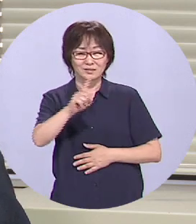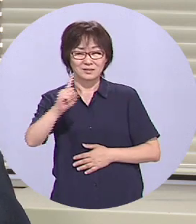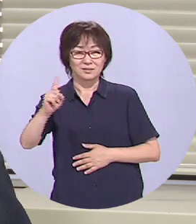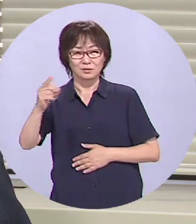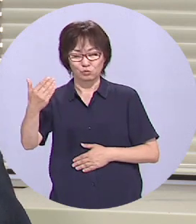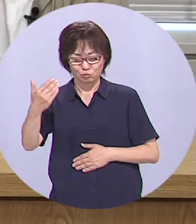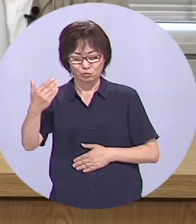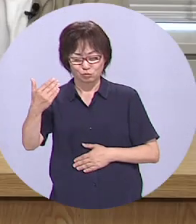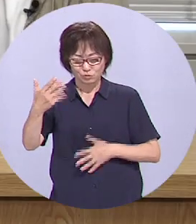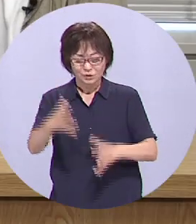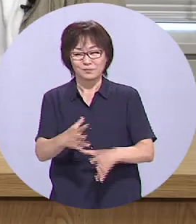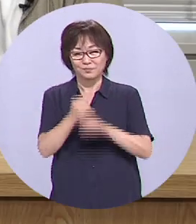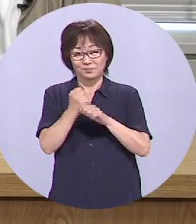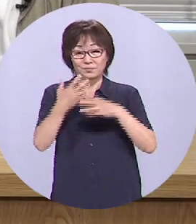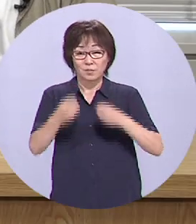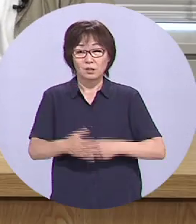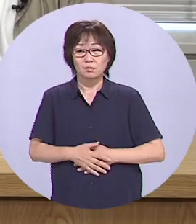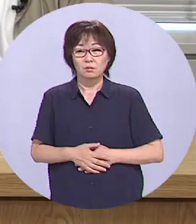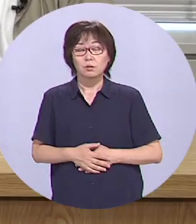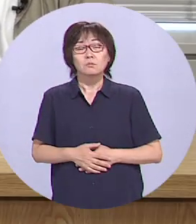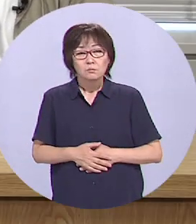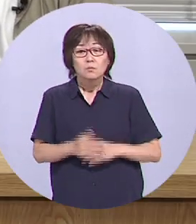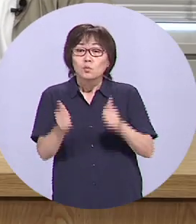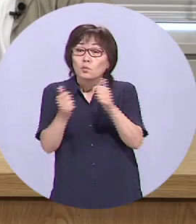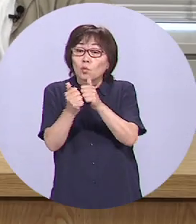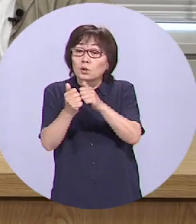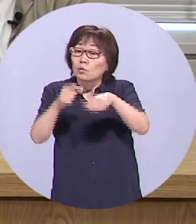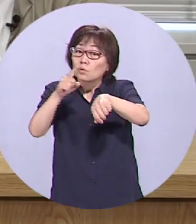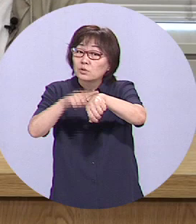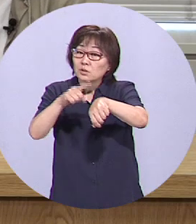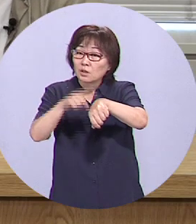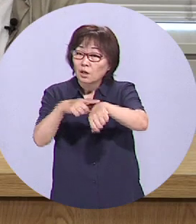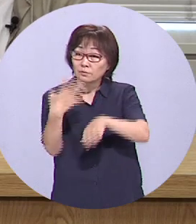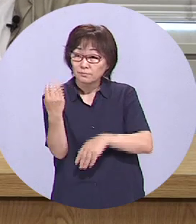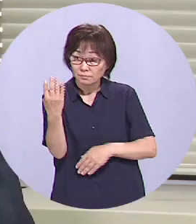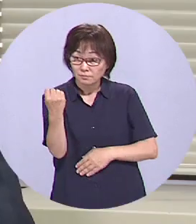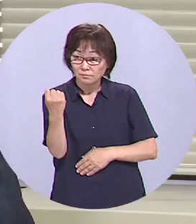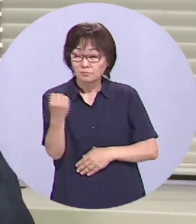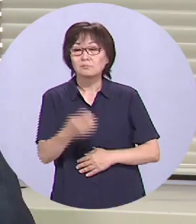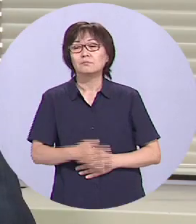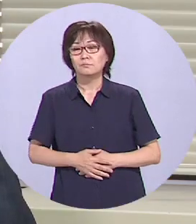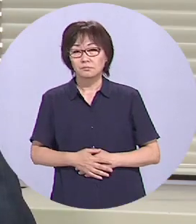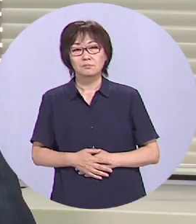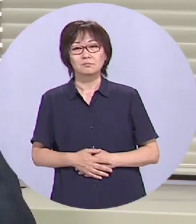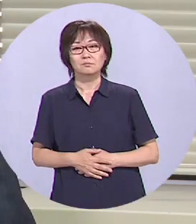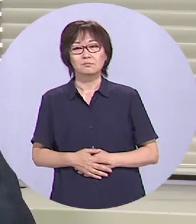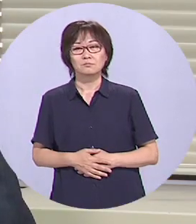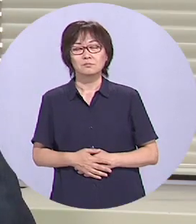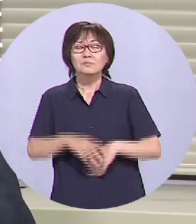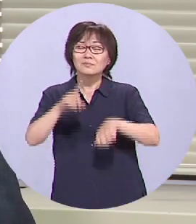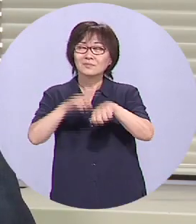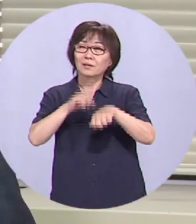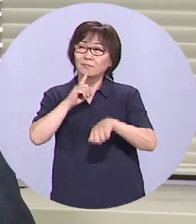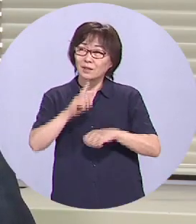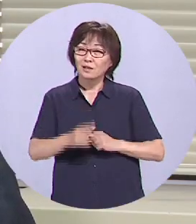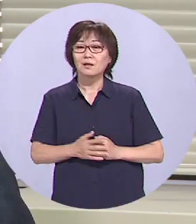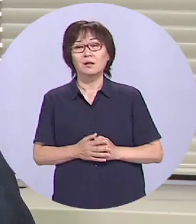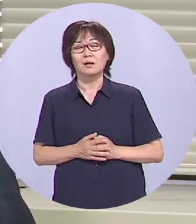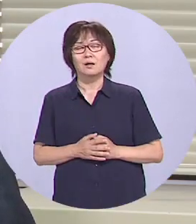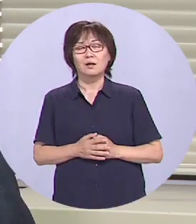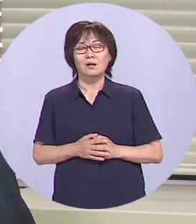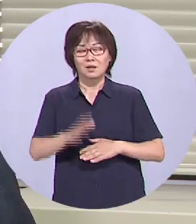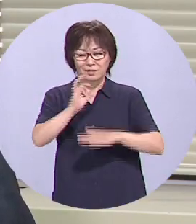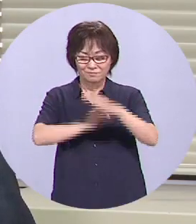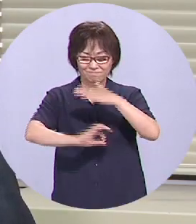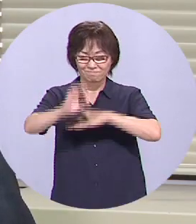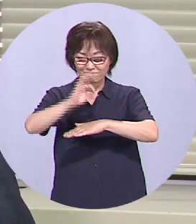統一いたしました。 ちなみにこう相談時間ってこう何時から何時までなんでしょうか。 相談時間はですね、はい、24